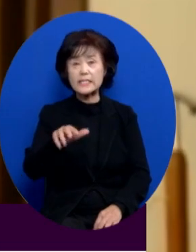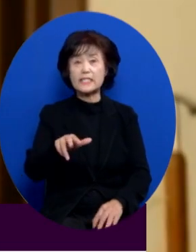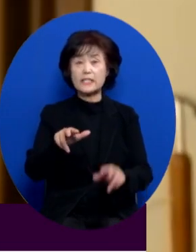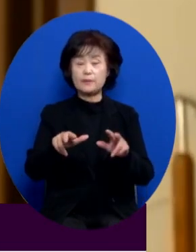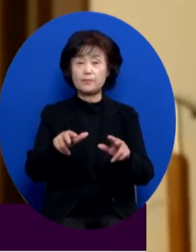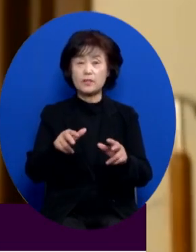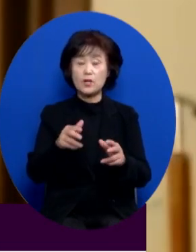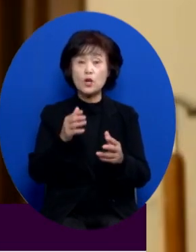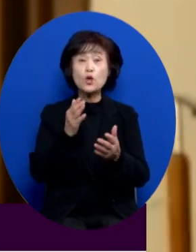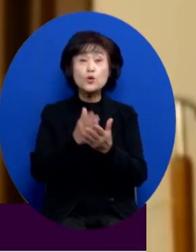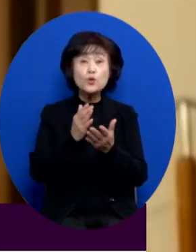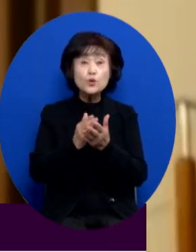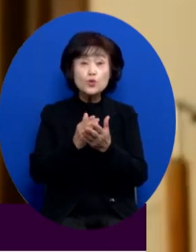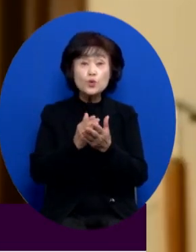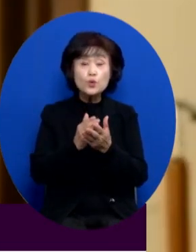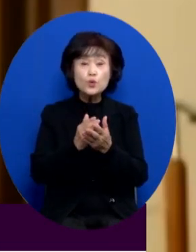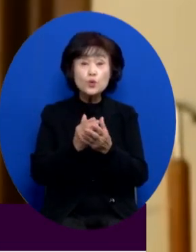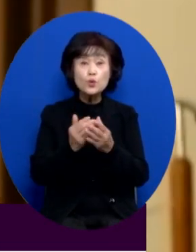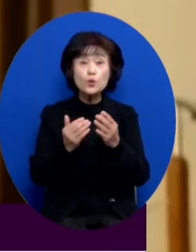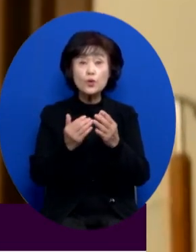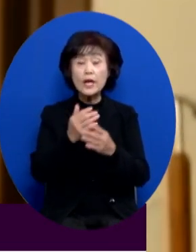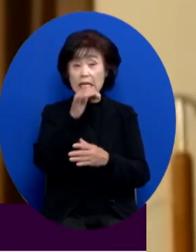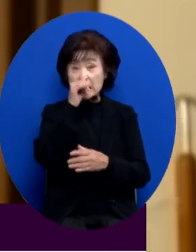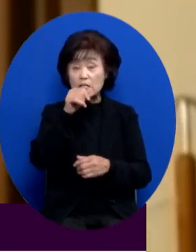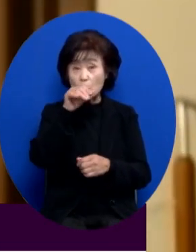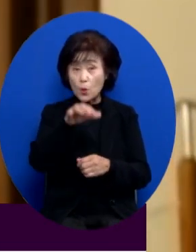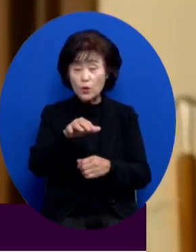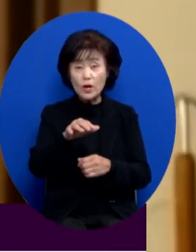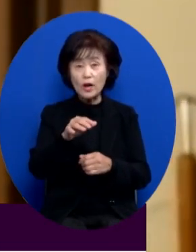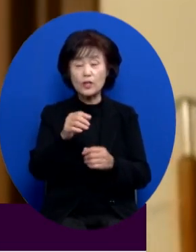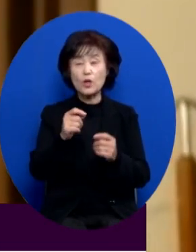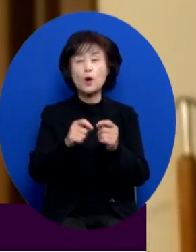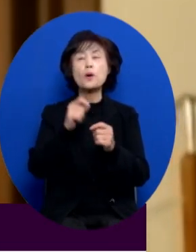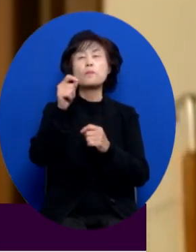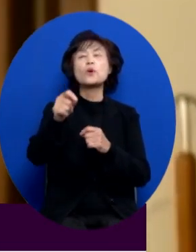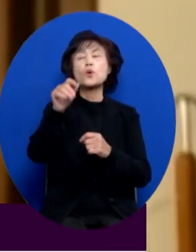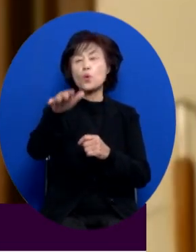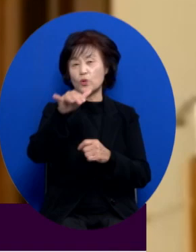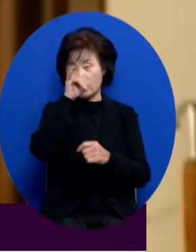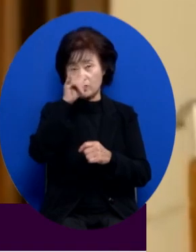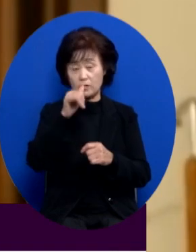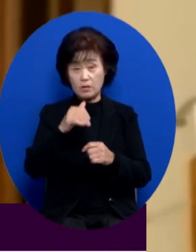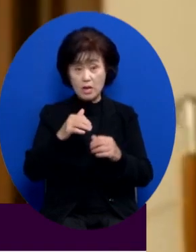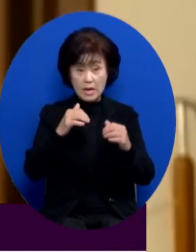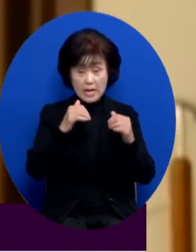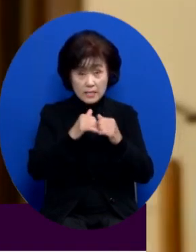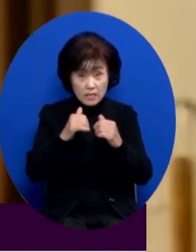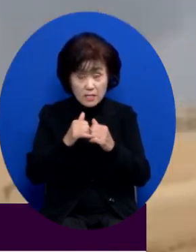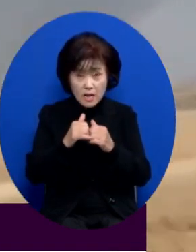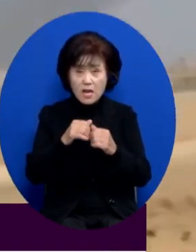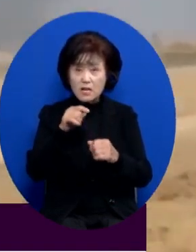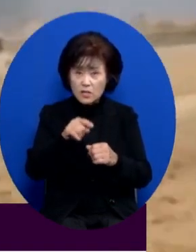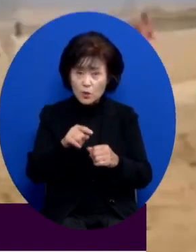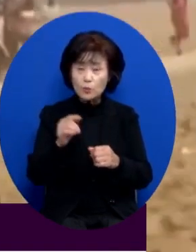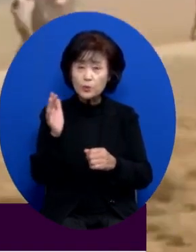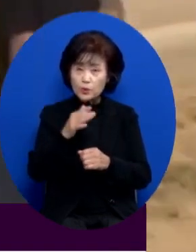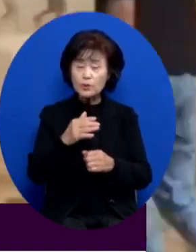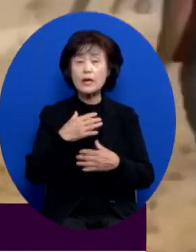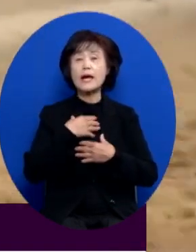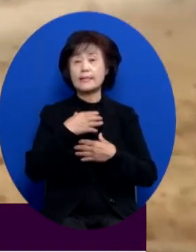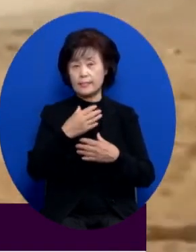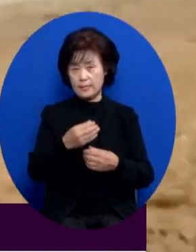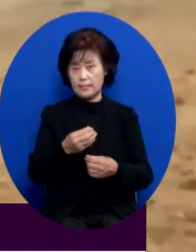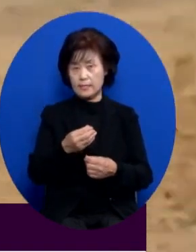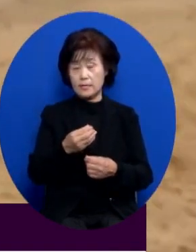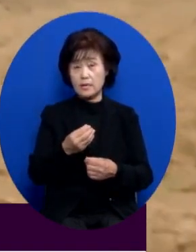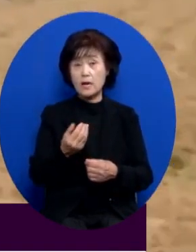그 위험한 지역하고는 상당히 멀리 떨어져 있습니다. 그러니까 전쟁으로부터는 안전하나